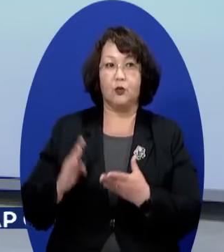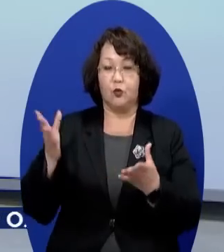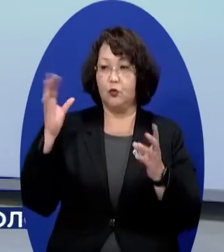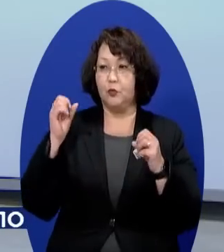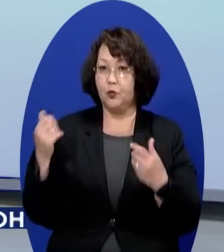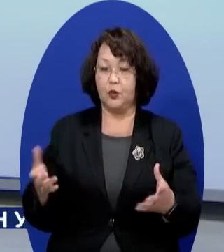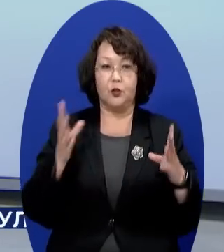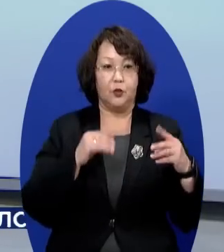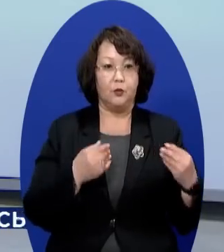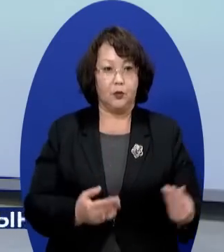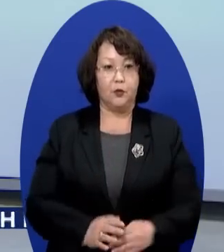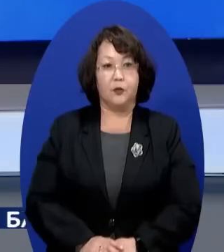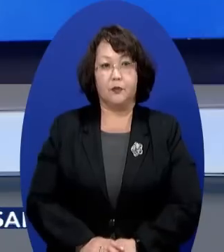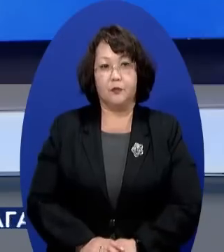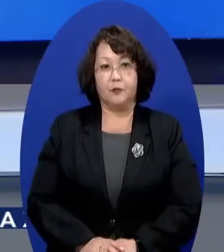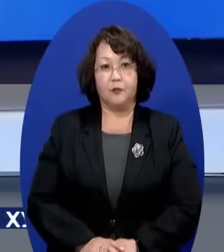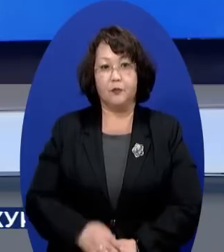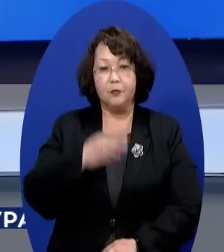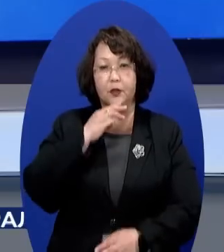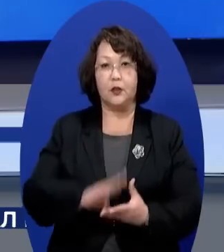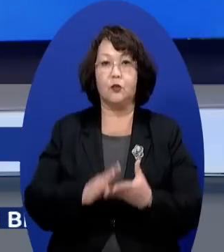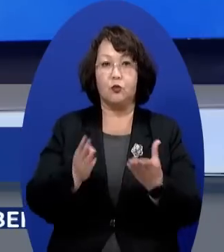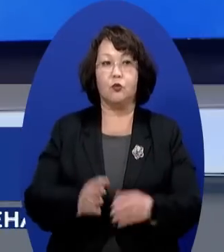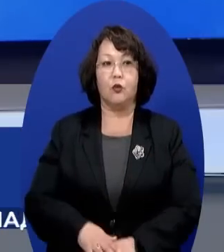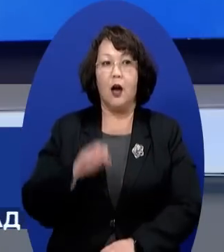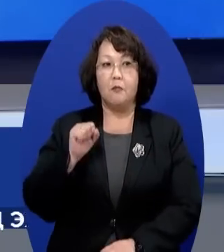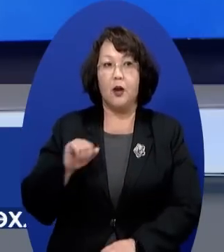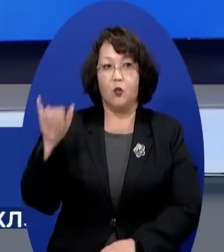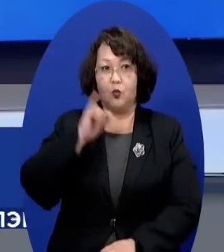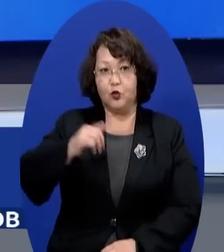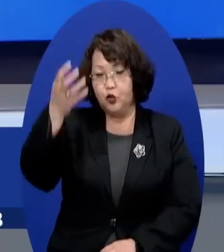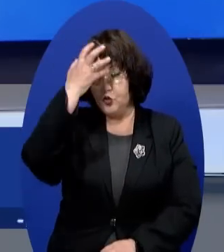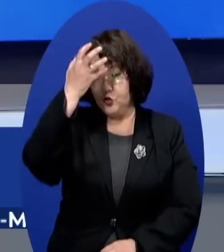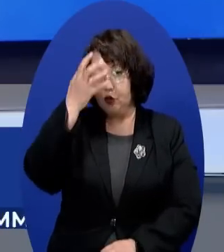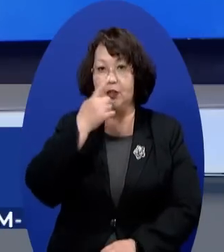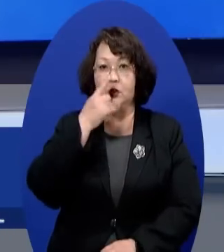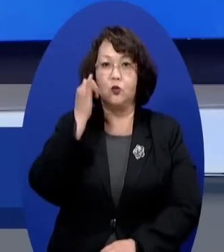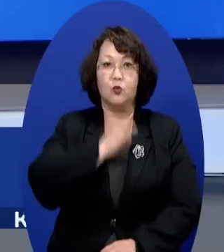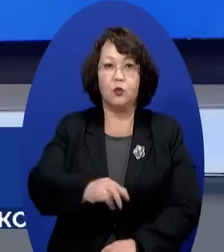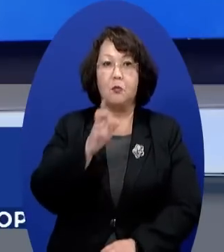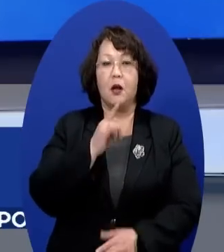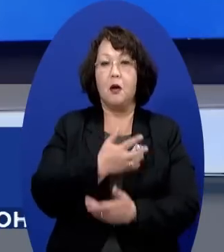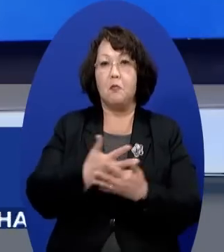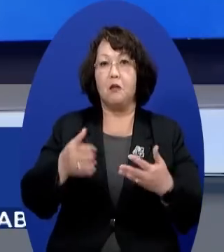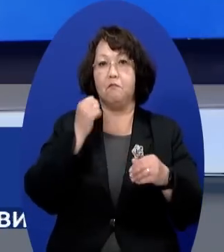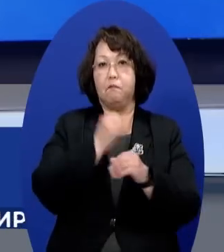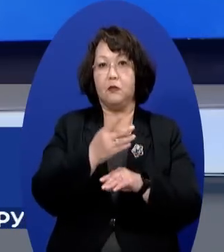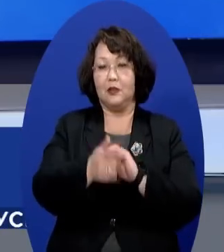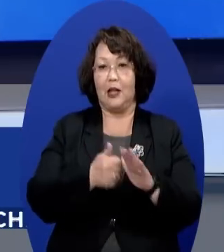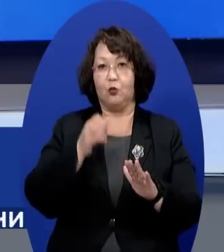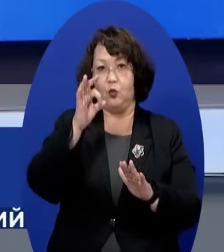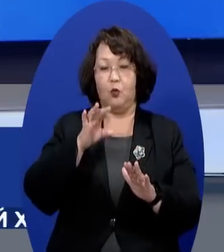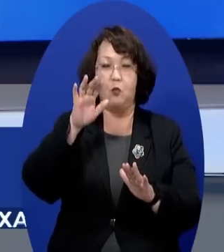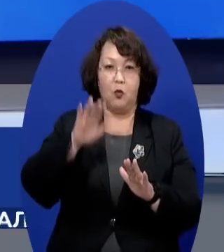төргий. Орой минь төргий. Мэдээлэлээ танилцуулъя. Америк нэгдсэн улсын засаг захиргаа хэдтийн баранд ногдуулдаг зарим татвараа бууруулахаар хэлцэж